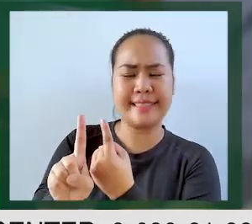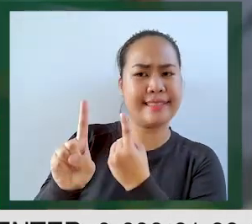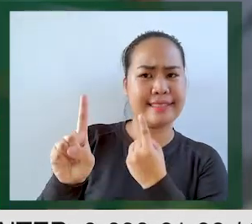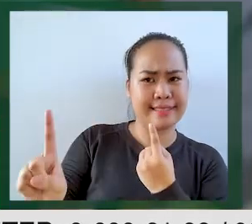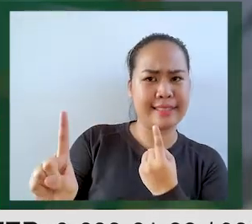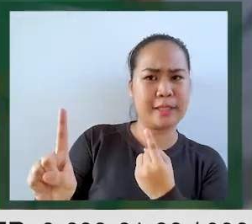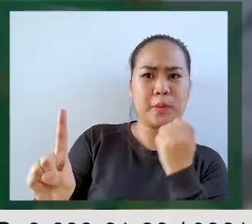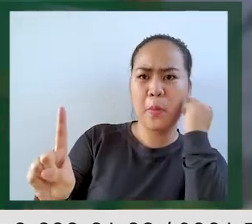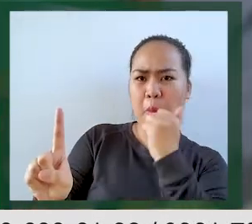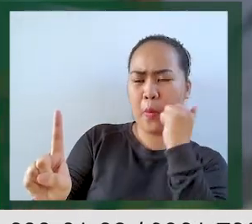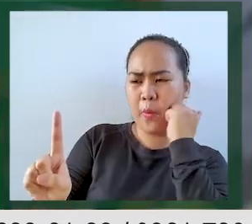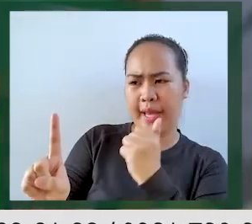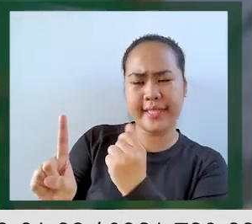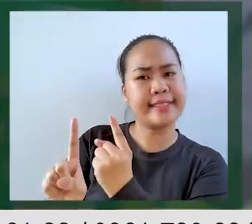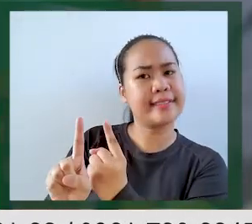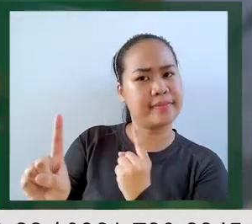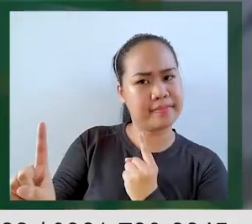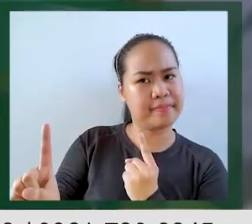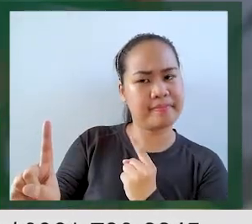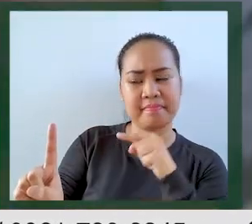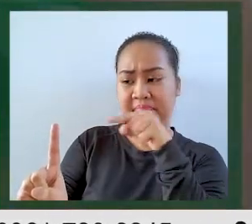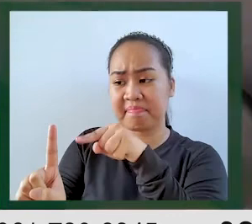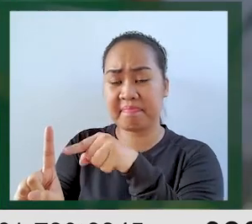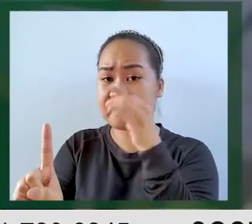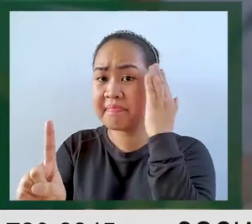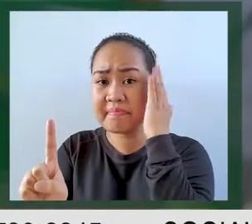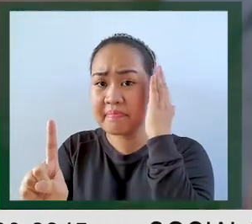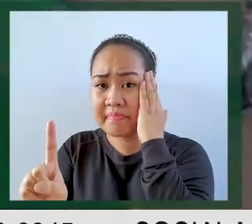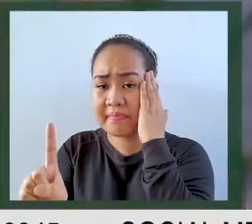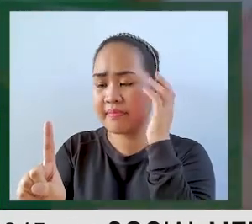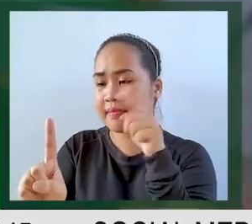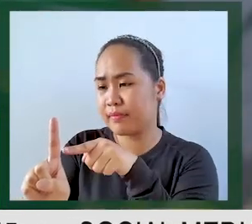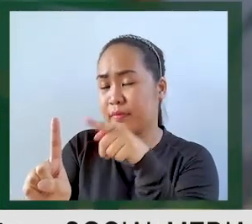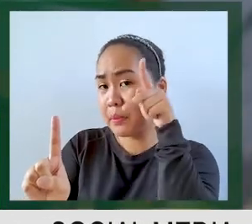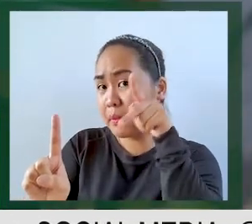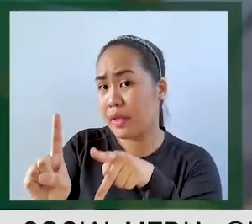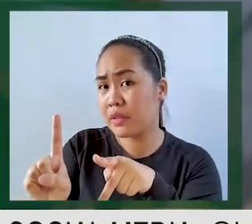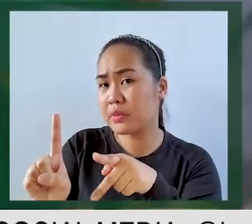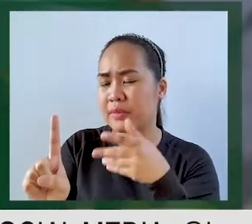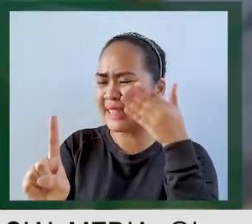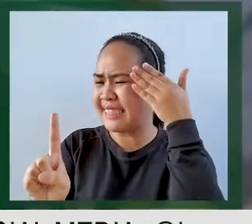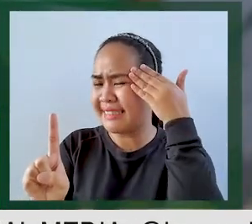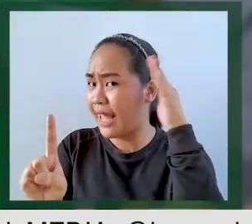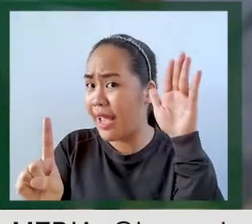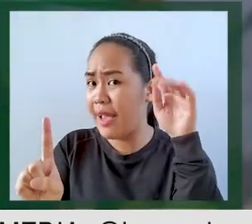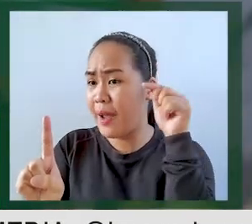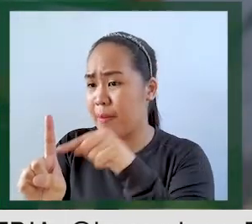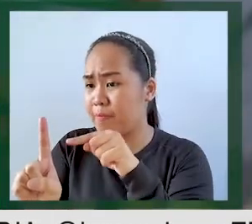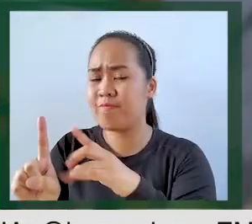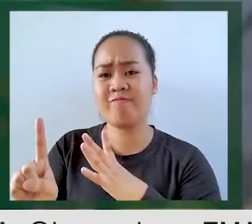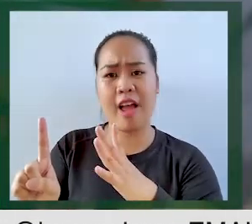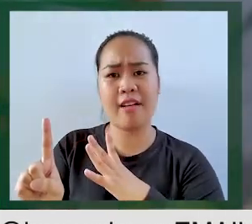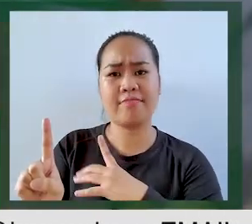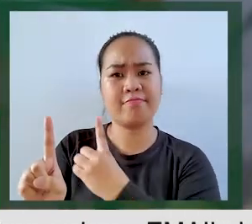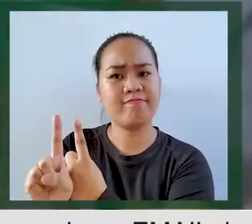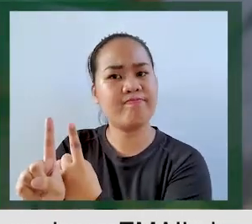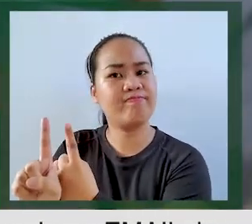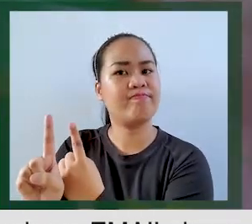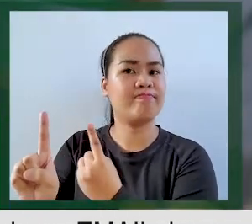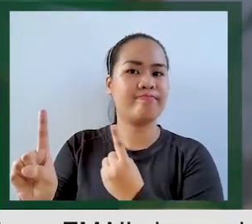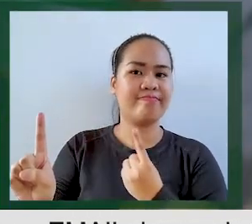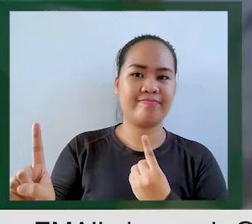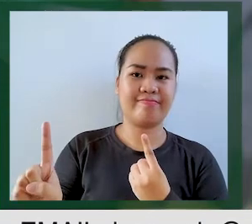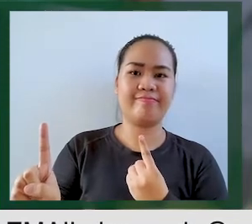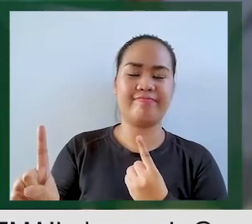isang bangko, 'di ba? Bangko. Ang dami niyo mga nakaharang na ganyan, 'di ba? Mga barriers, 'di ba? Bakit